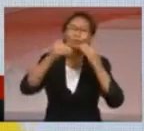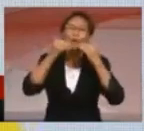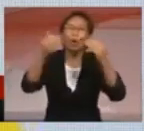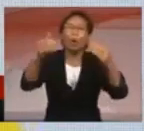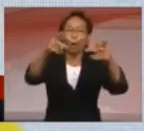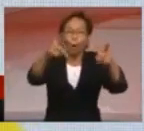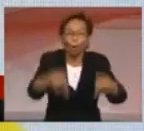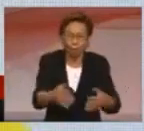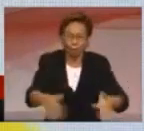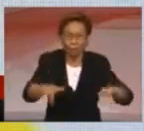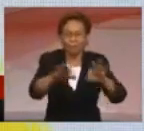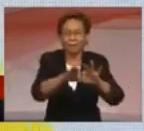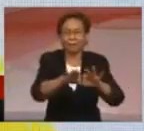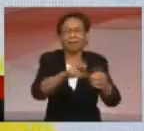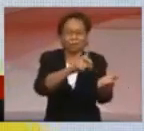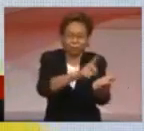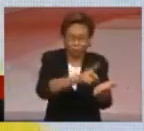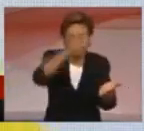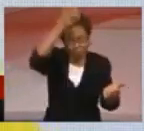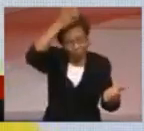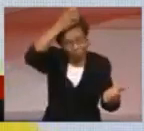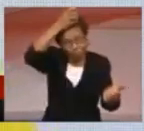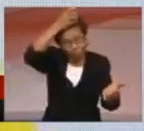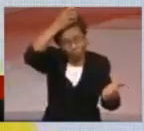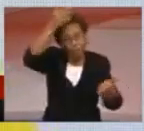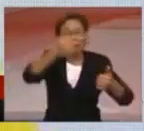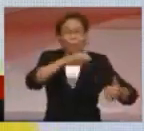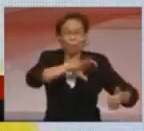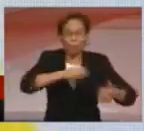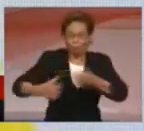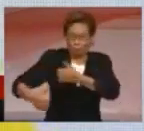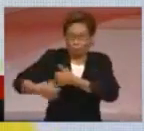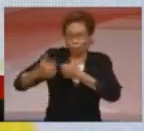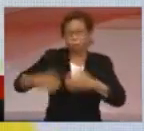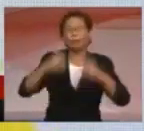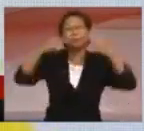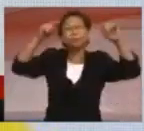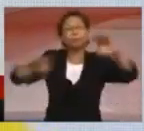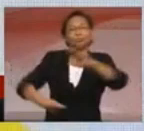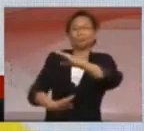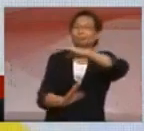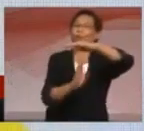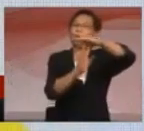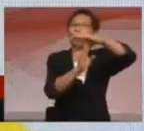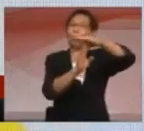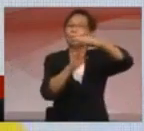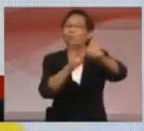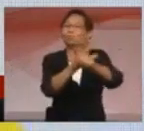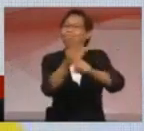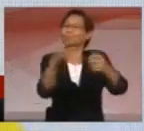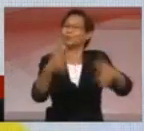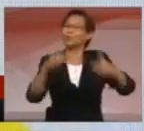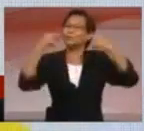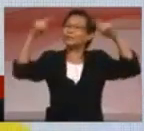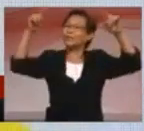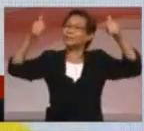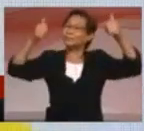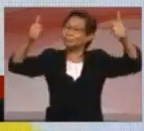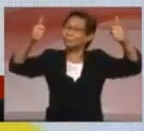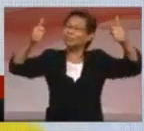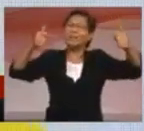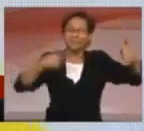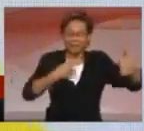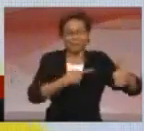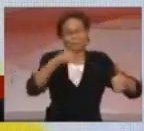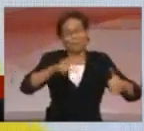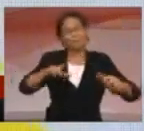frontliners kesihatan yang telah berjaya mengekang penularan wabak COVID-19 ini. Usaha ini kita